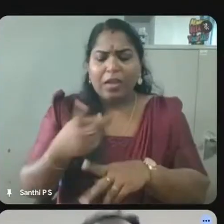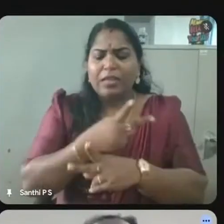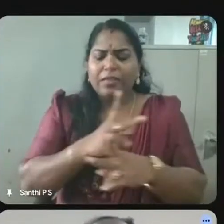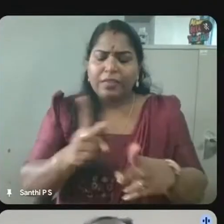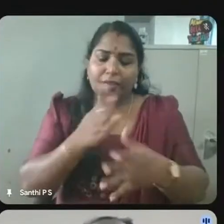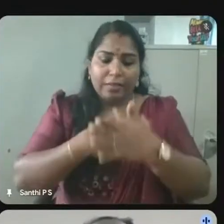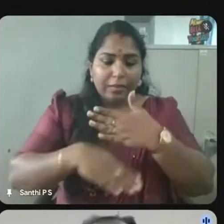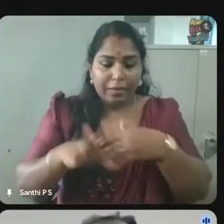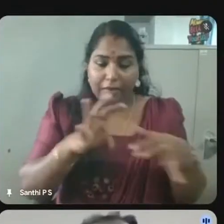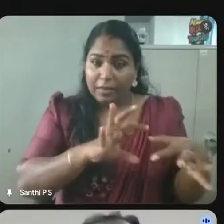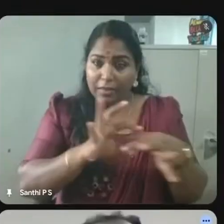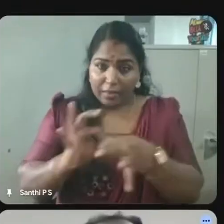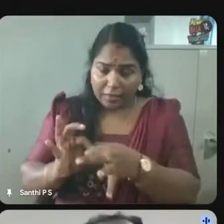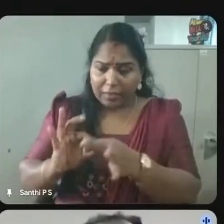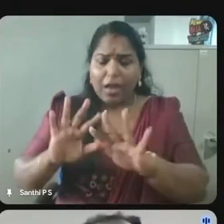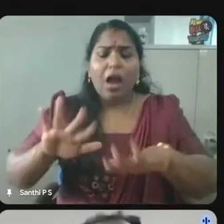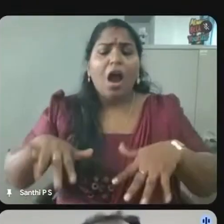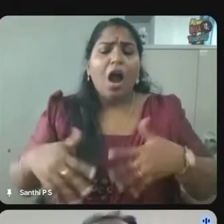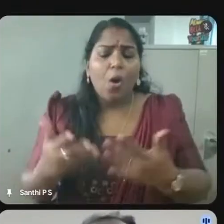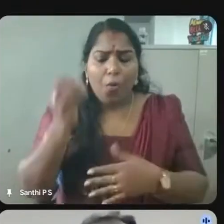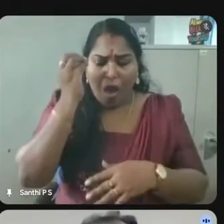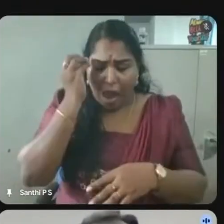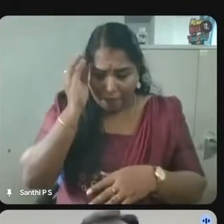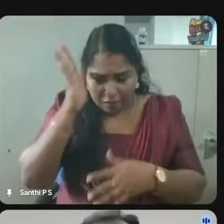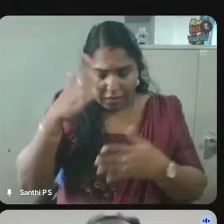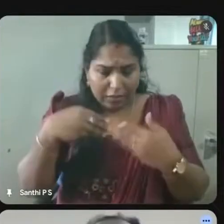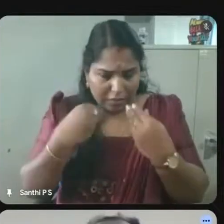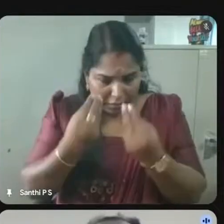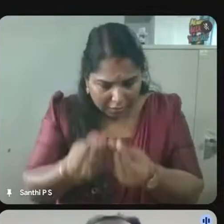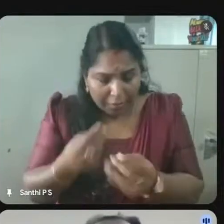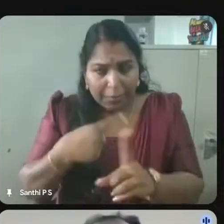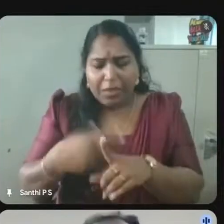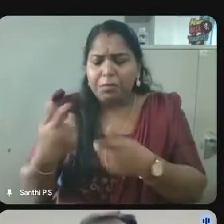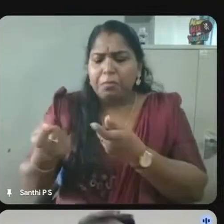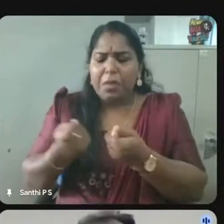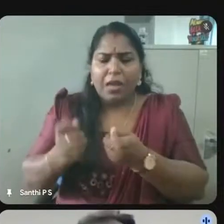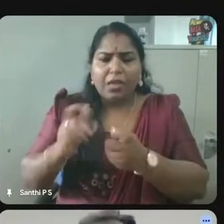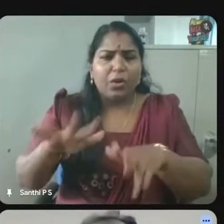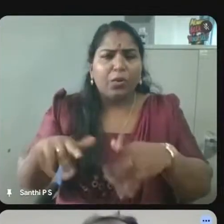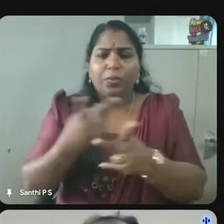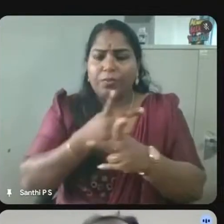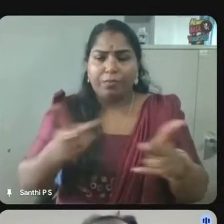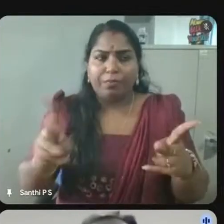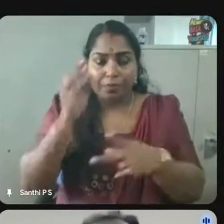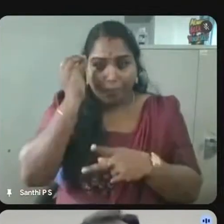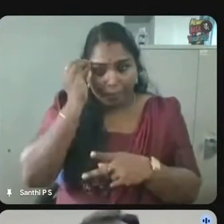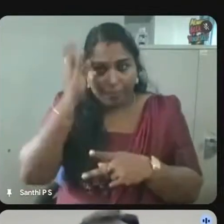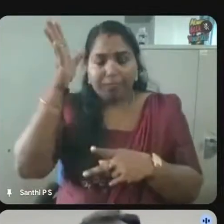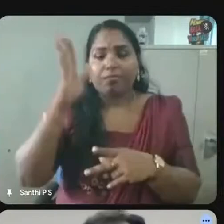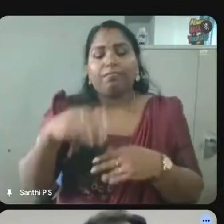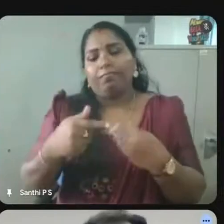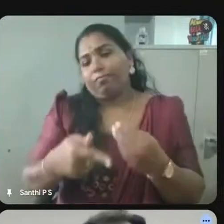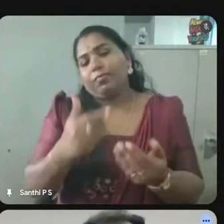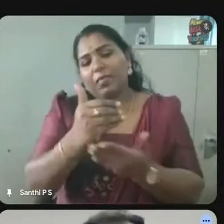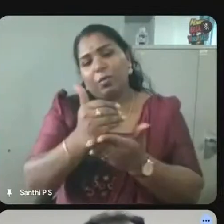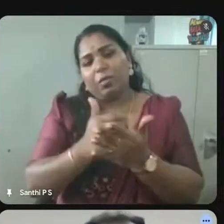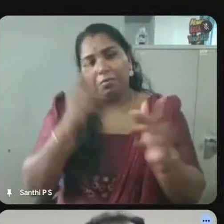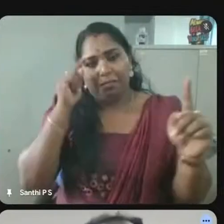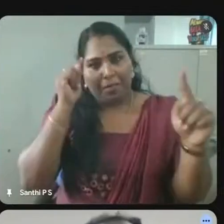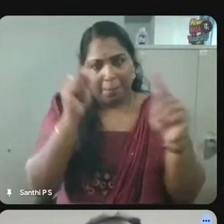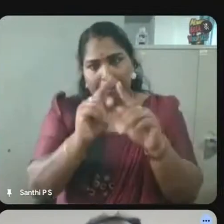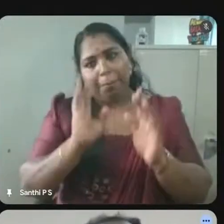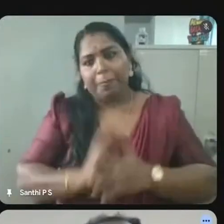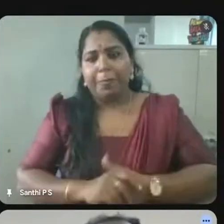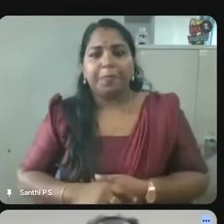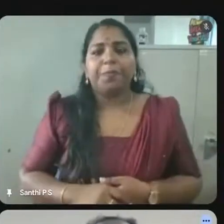ഭിന്നശേഷിയെക്കുറിച്ചും അത് എങ്ങനെ കൈകാര്യം ചെയ്യാമെന്ന് കുറിച്ചുമുള്ള ബോധവാന്മാരാക്കാനാണ് ഈ പരിപാടി നടത്തി വരുന്നത്.